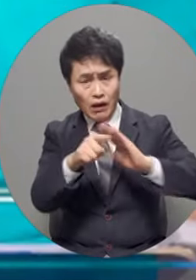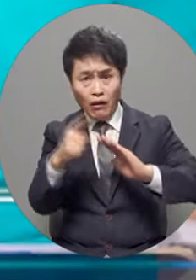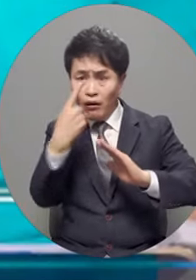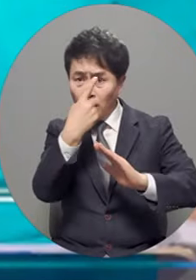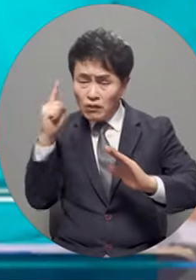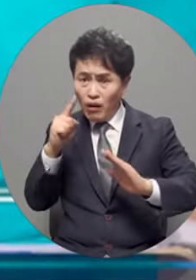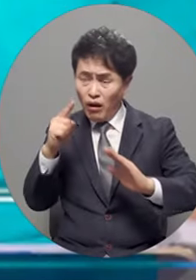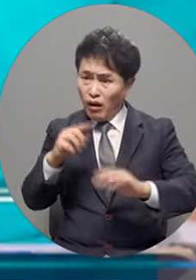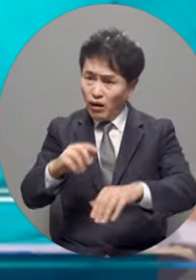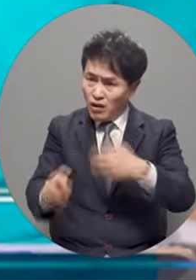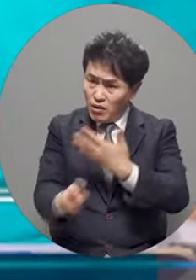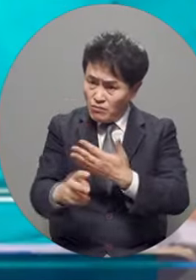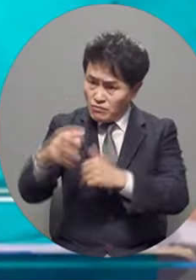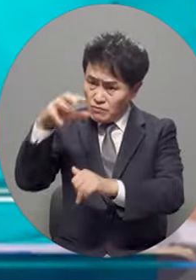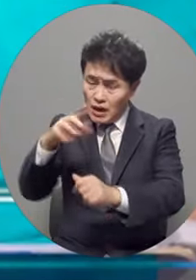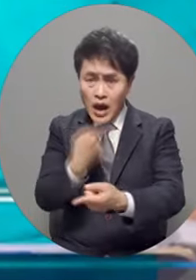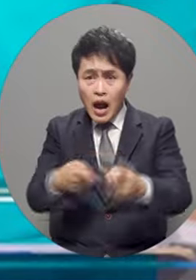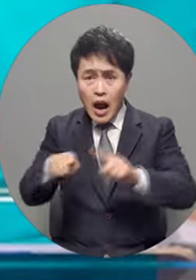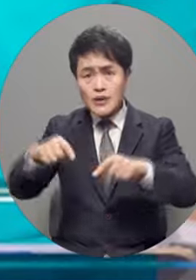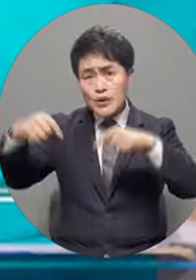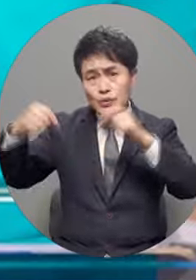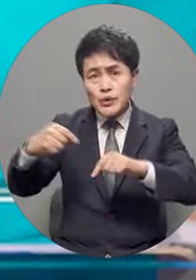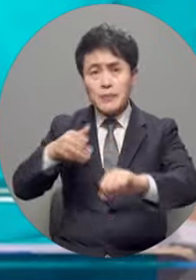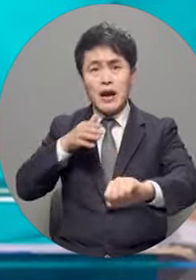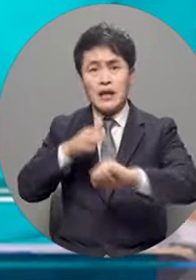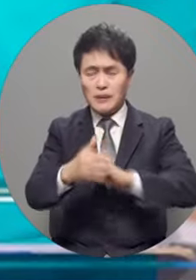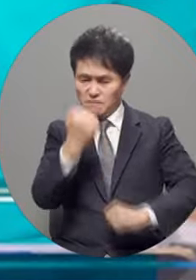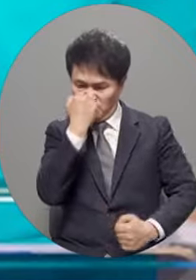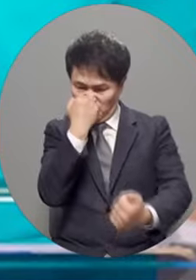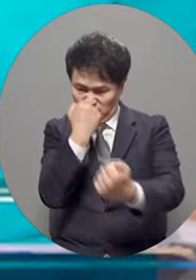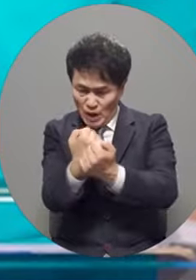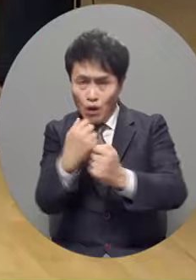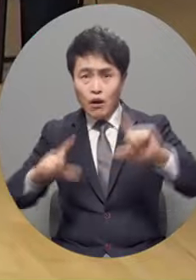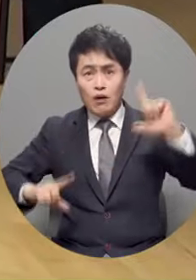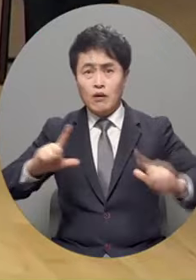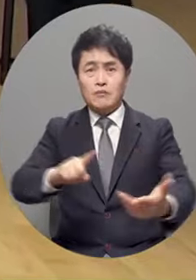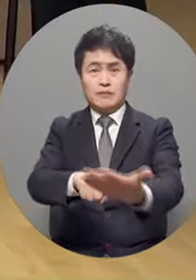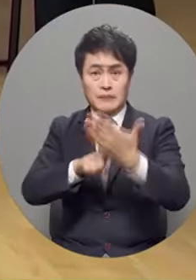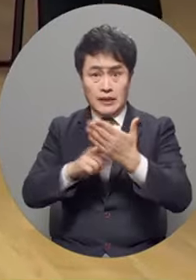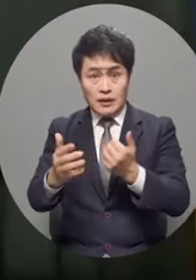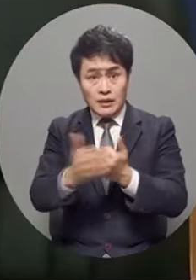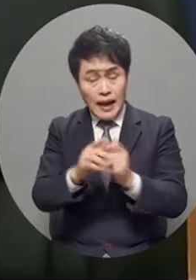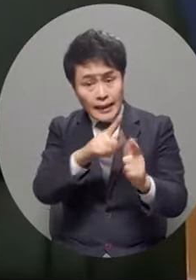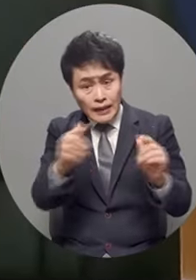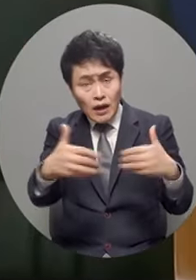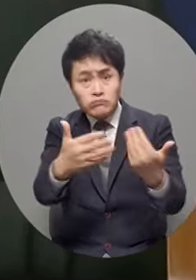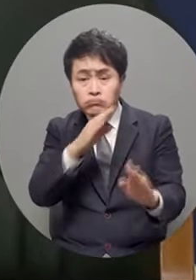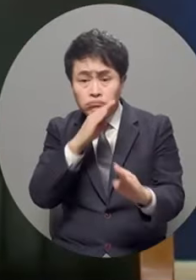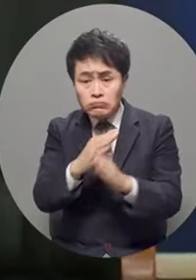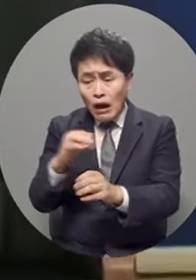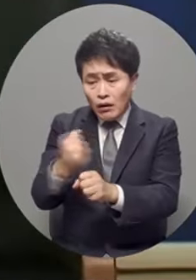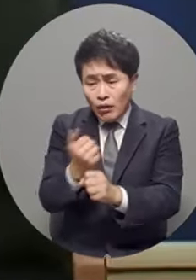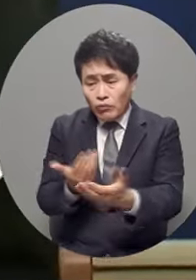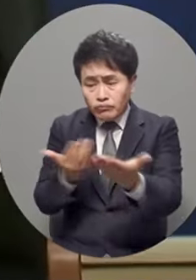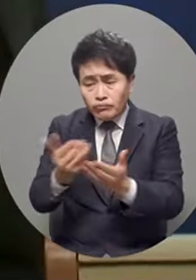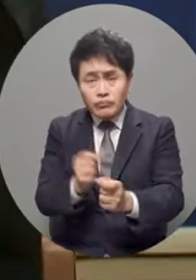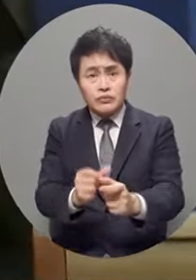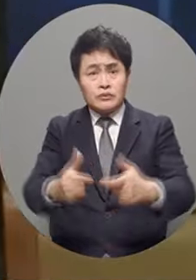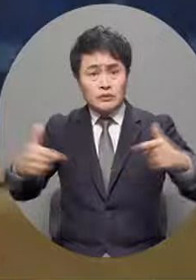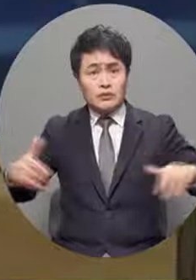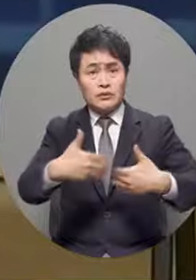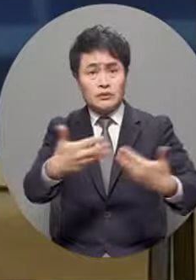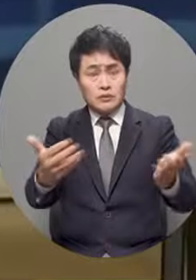서방의 불법 제재도 함께 논의해보자는 식의 뻔뻔한 태도를 보였습니다. 다양한 분야에서 북한과 협력을 확대하며